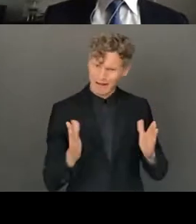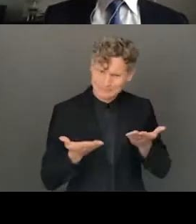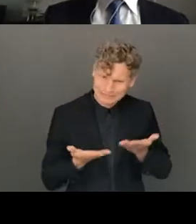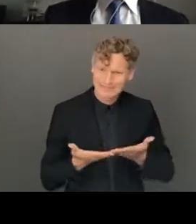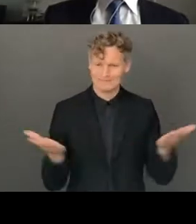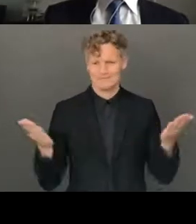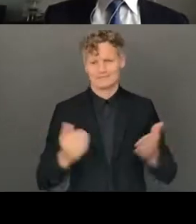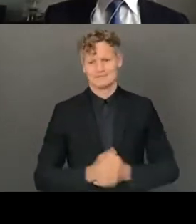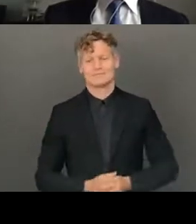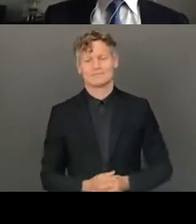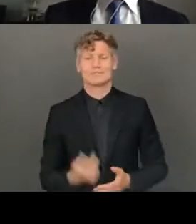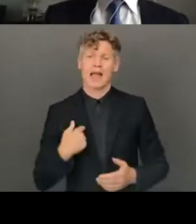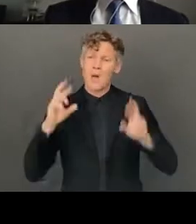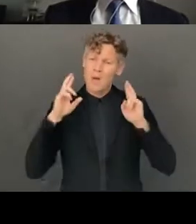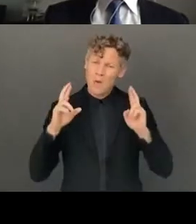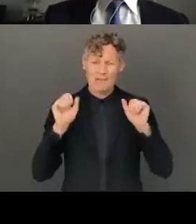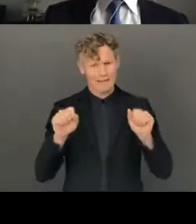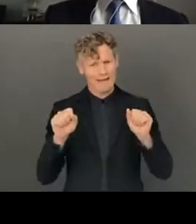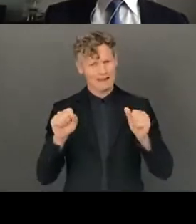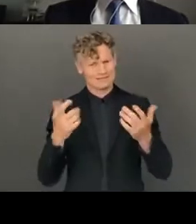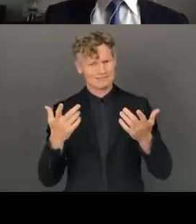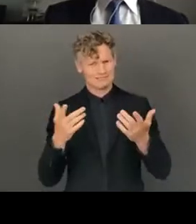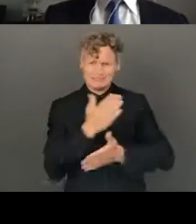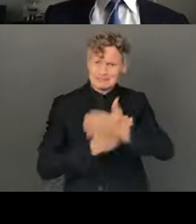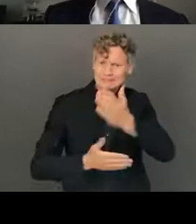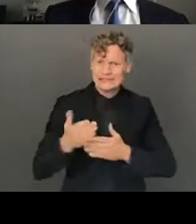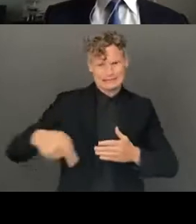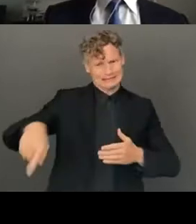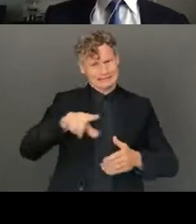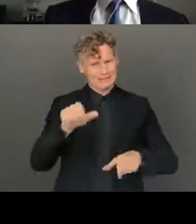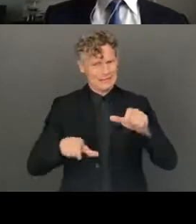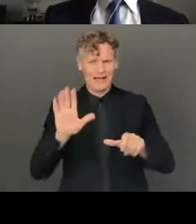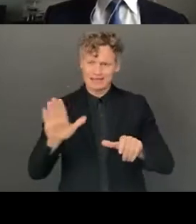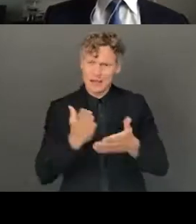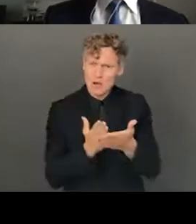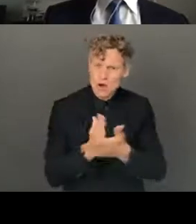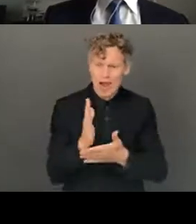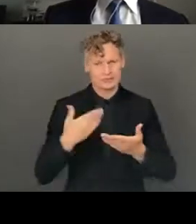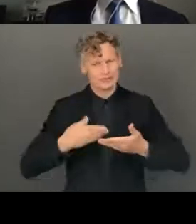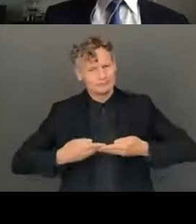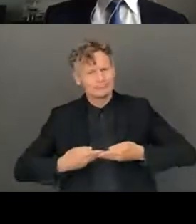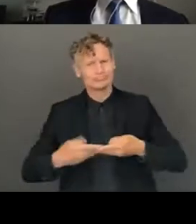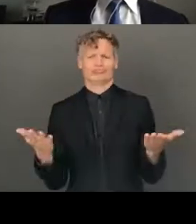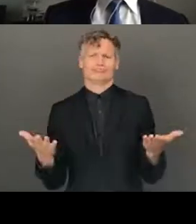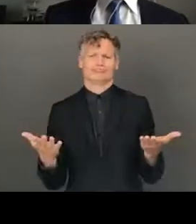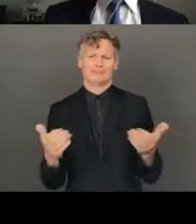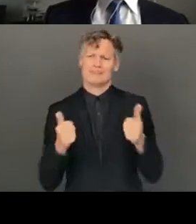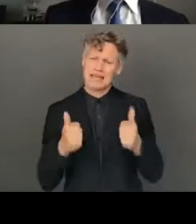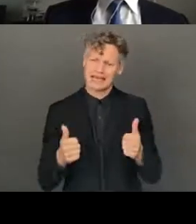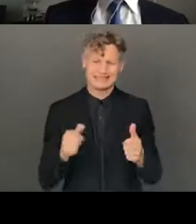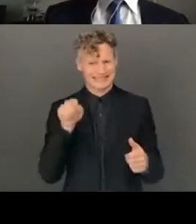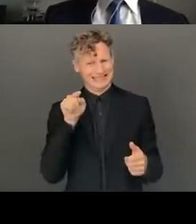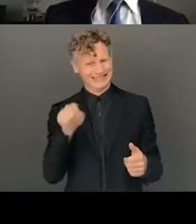plus comment répondre aux droits des personnes handicapées dans l'avenir. La communauté